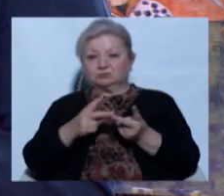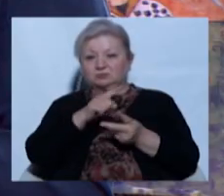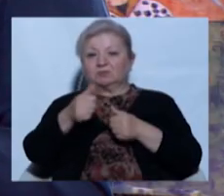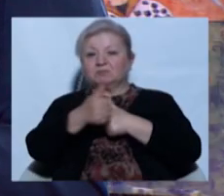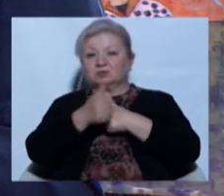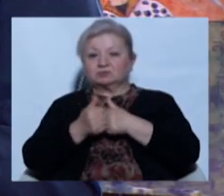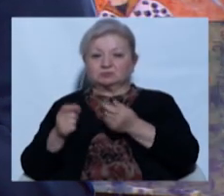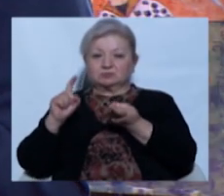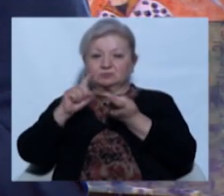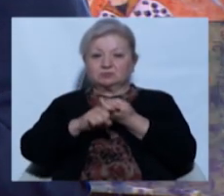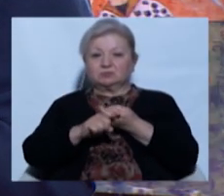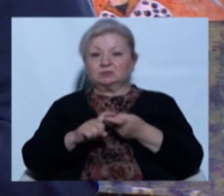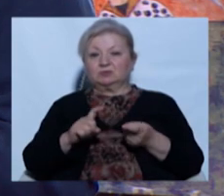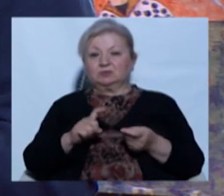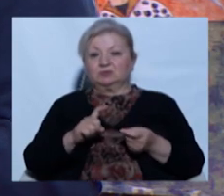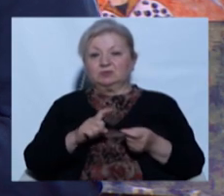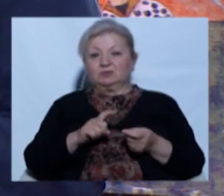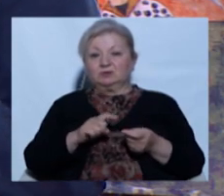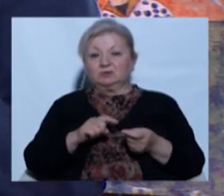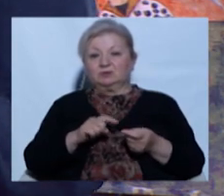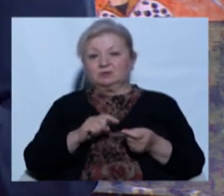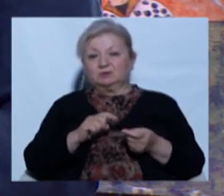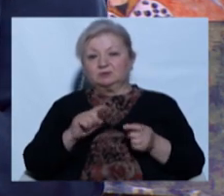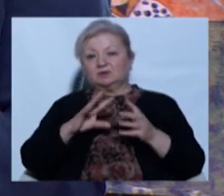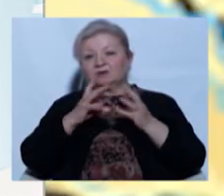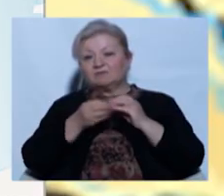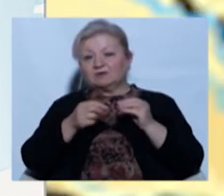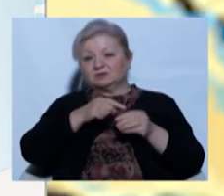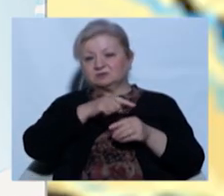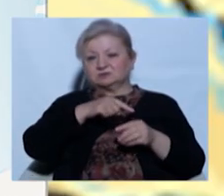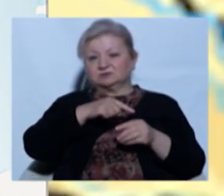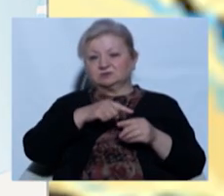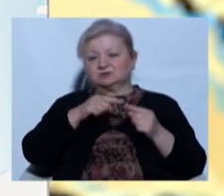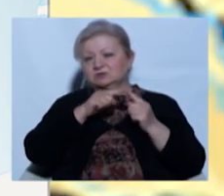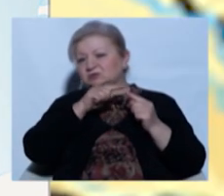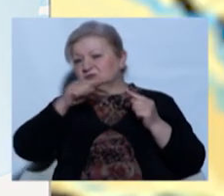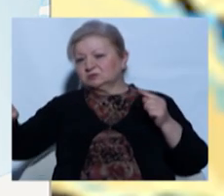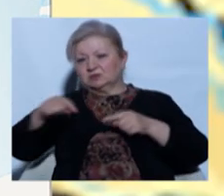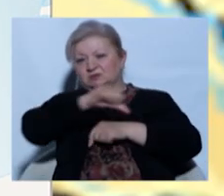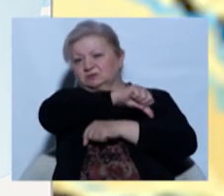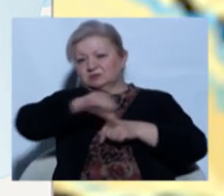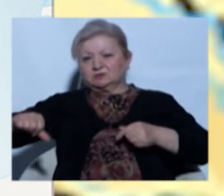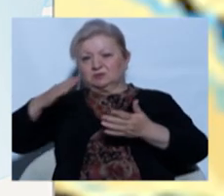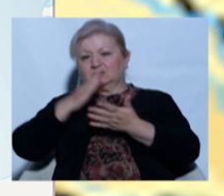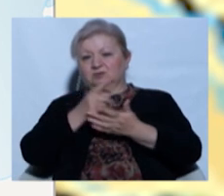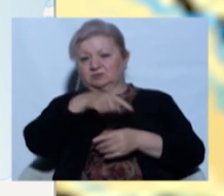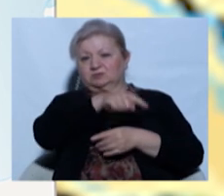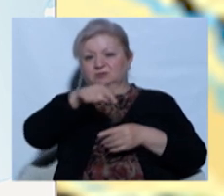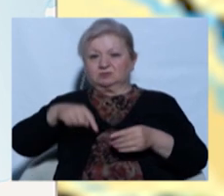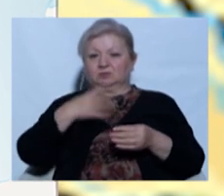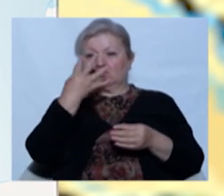მეზობლებთან დაკავშირებით, არის ის, რომ ყველაზე გრძელი საზღვარი აი 4 ქვეყნიდან ჩვენ